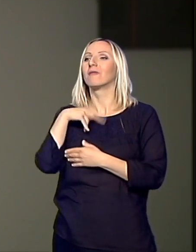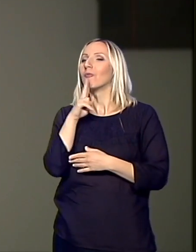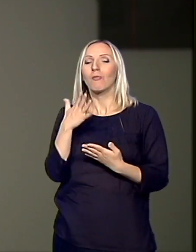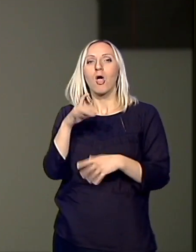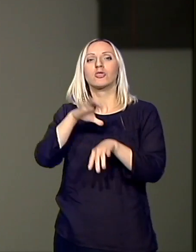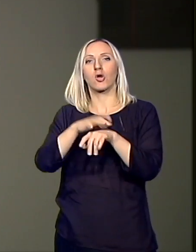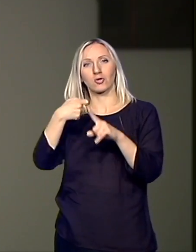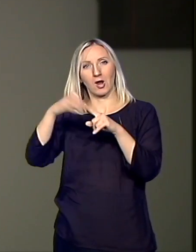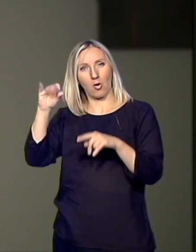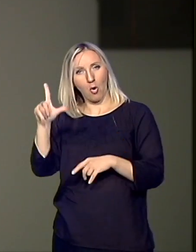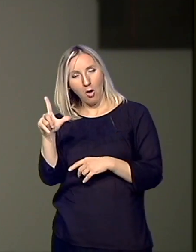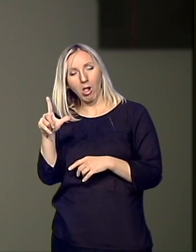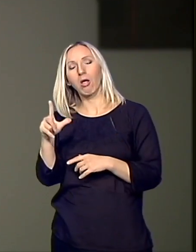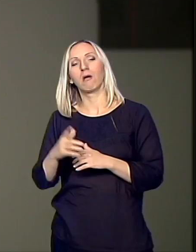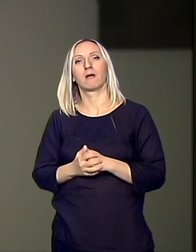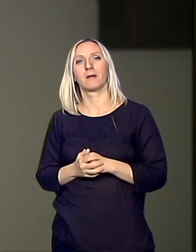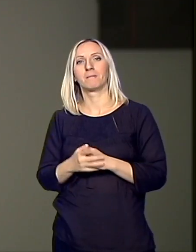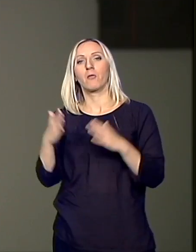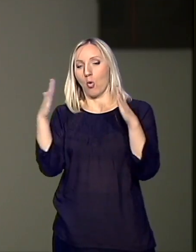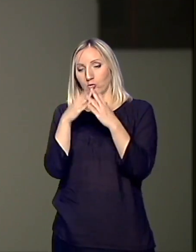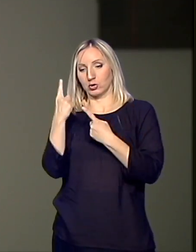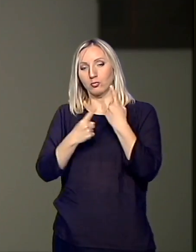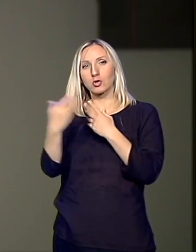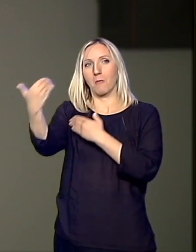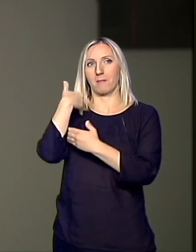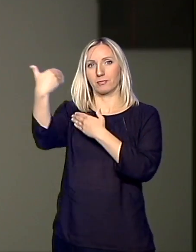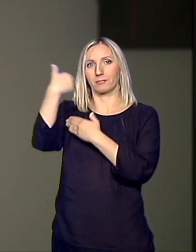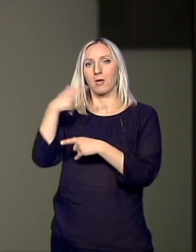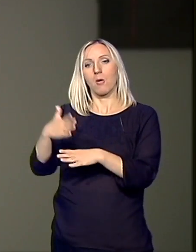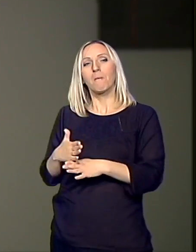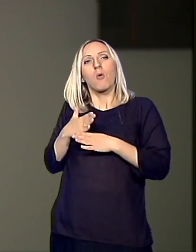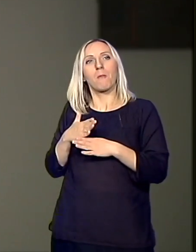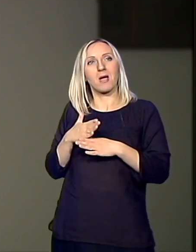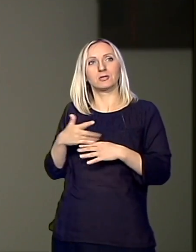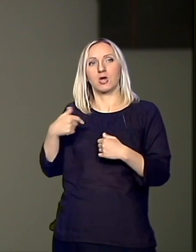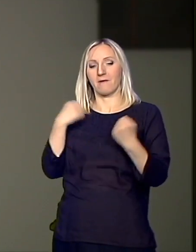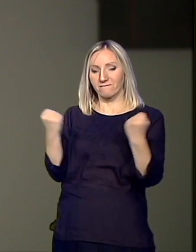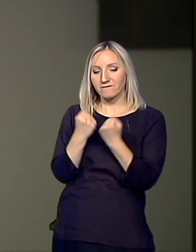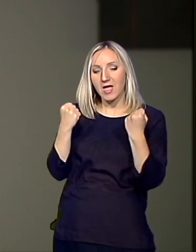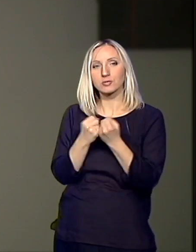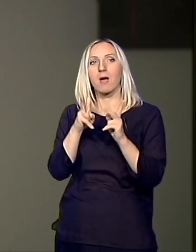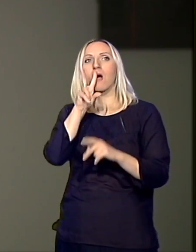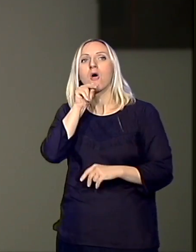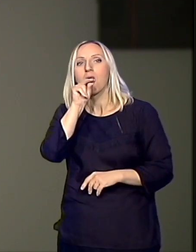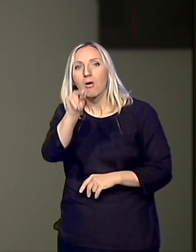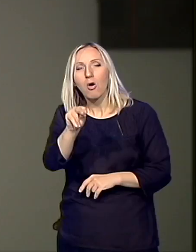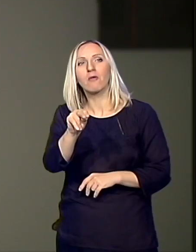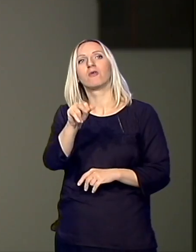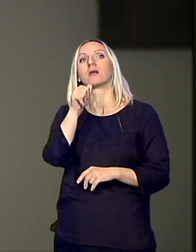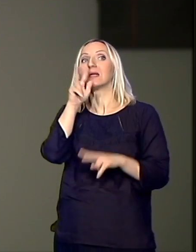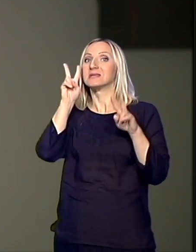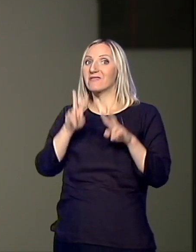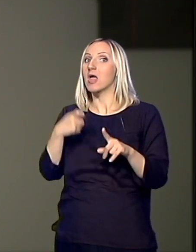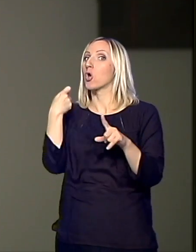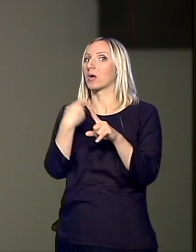Cole, koja mu, dakle, u kućnim uslovima pomaže u vežbama, u artikulaciji govornoj i zaista Kristi